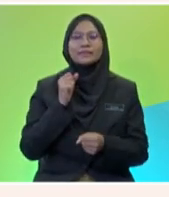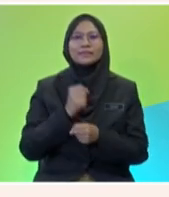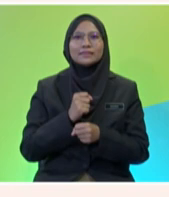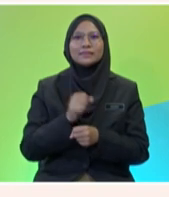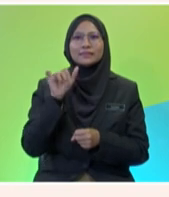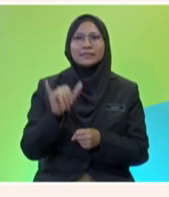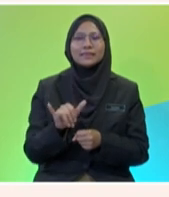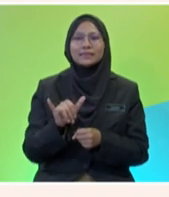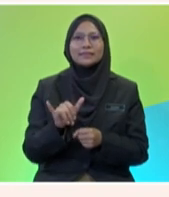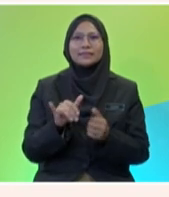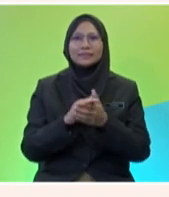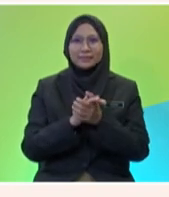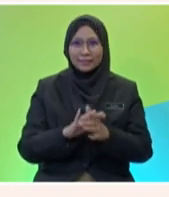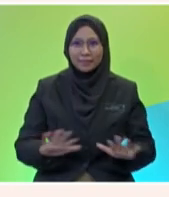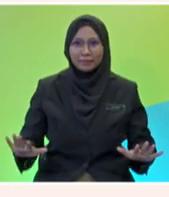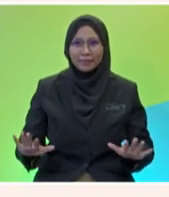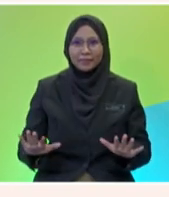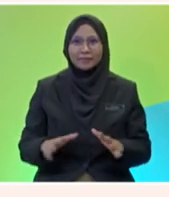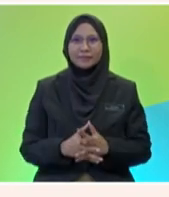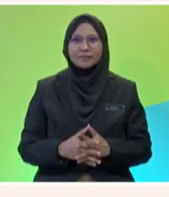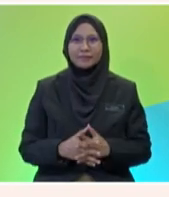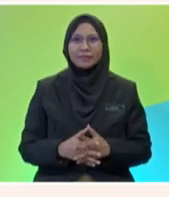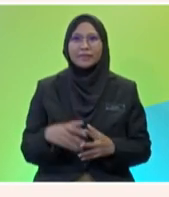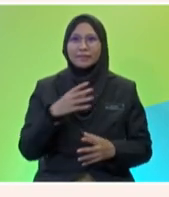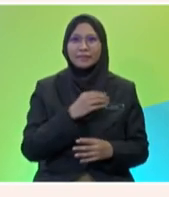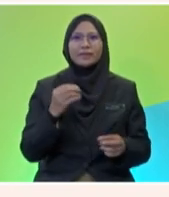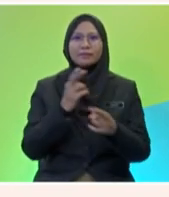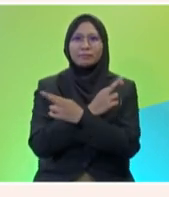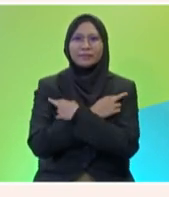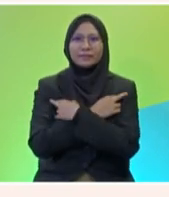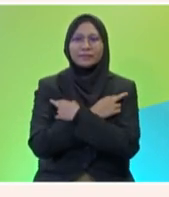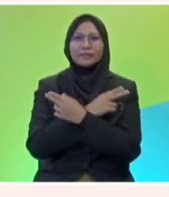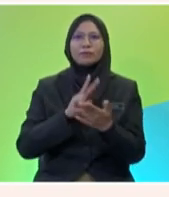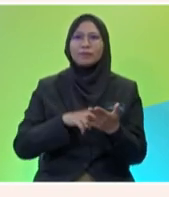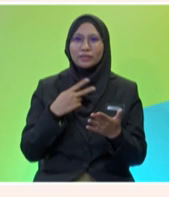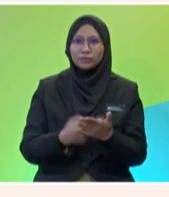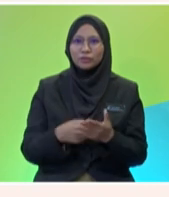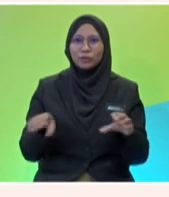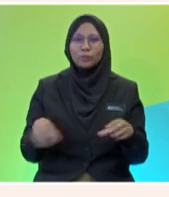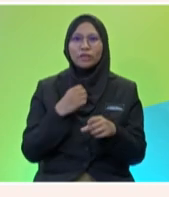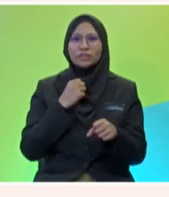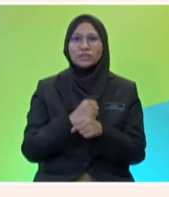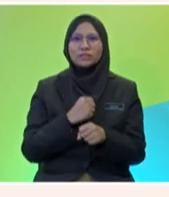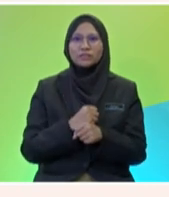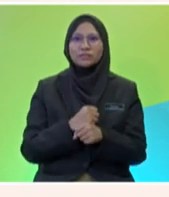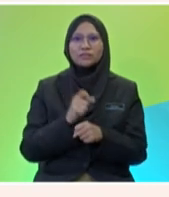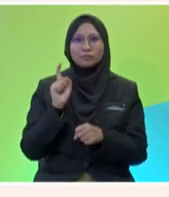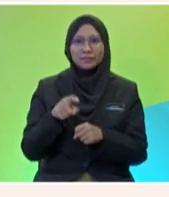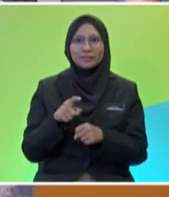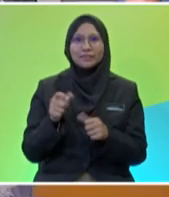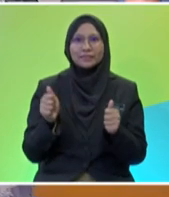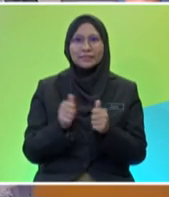Oke seterusnya urusan yang jelas Maksudnya udah pada awal jika kita berurusan